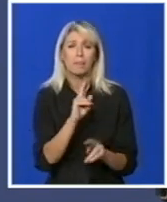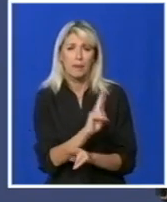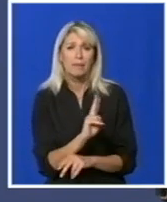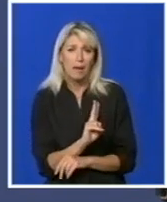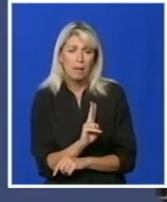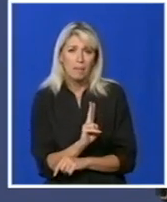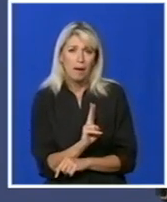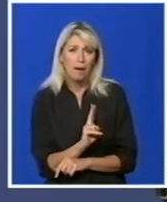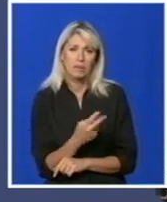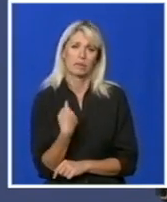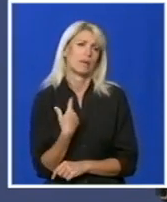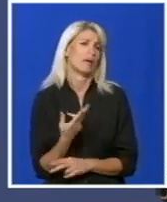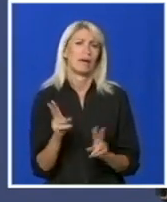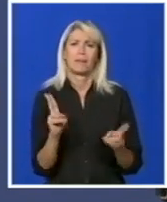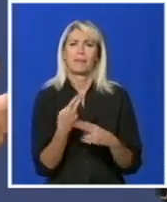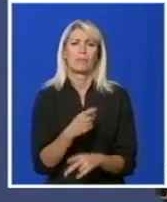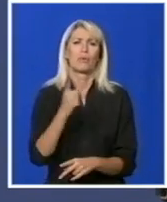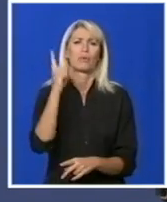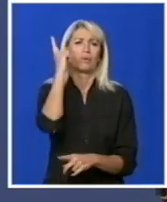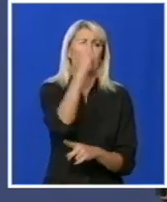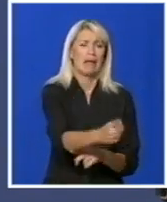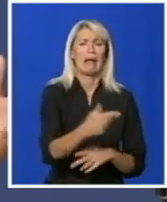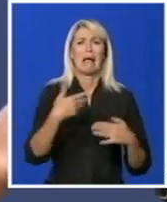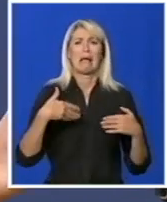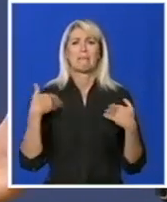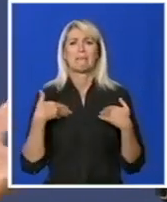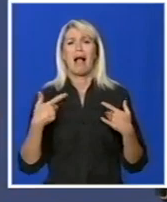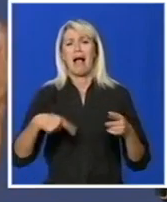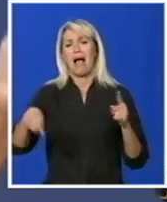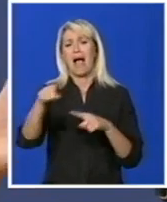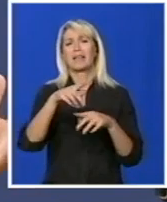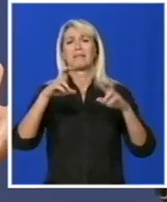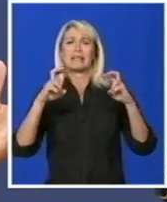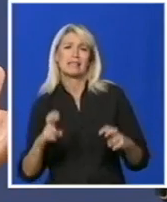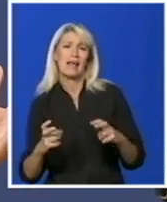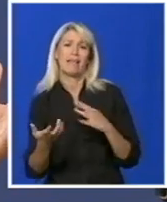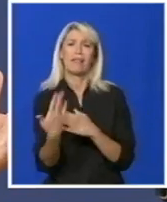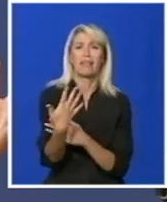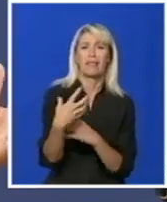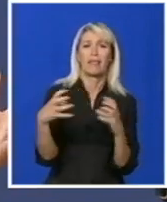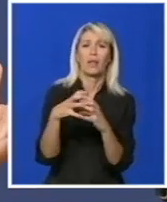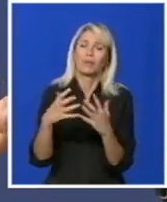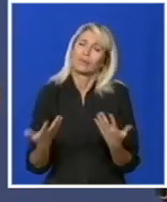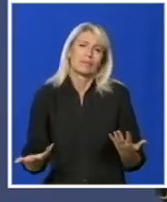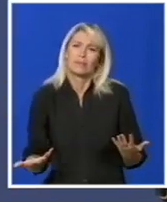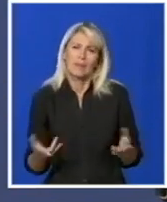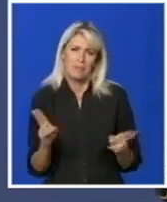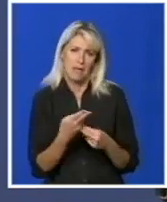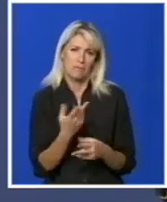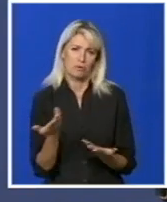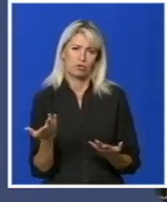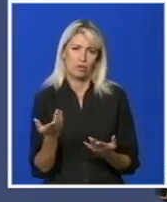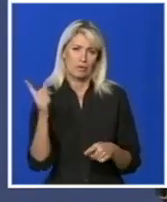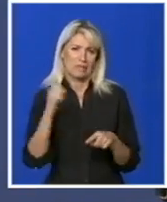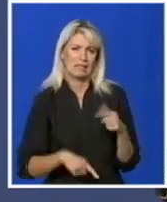ne možemo mi mladim ljudima zabraniti da oni uveče sede, da se druže i tako dalje. Moramo da stvorimo uslove samo da pri